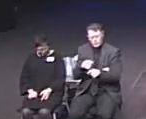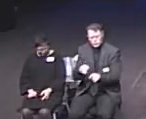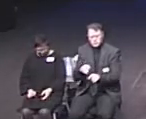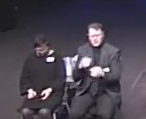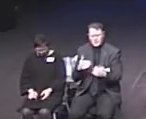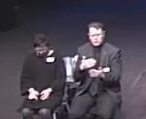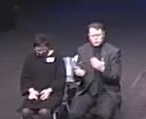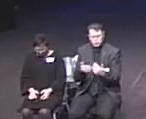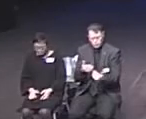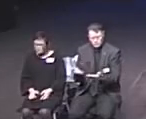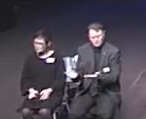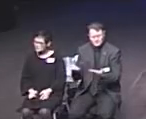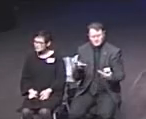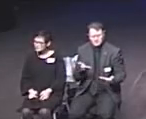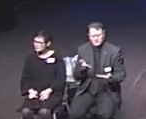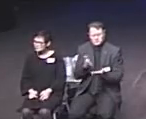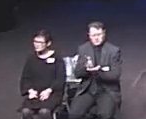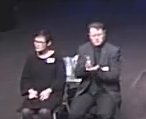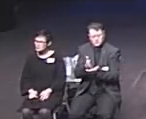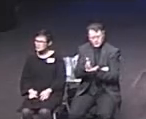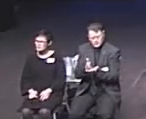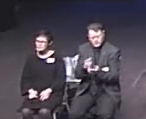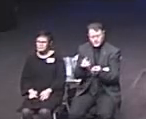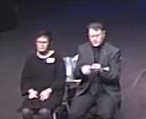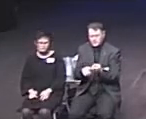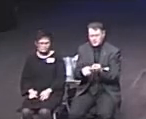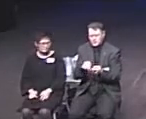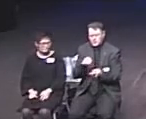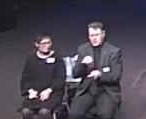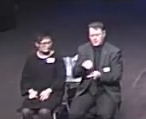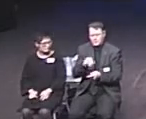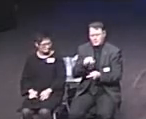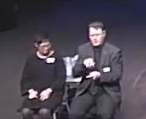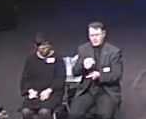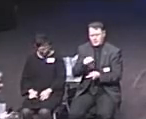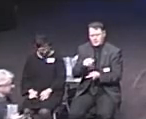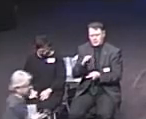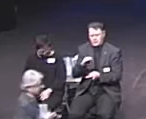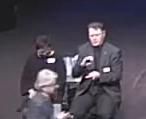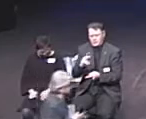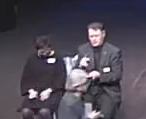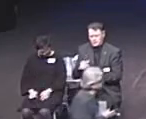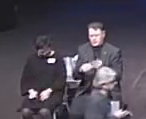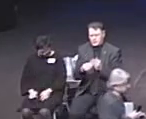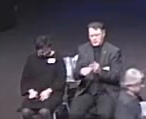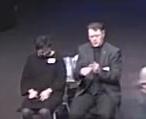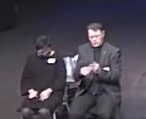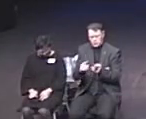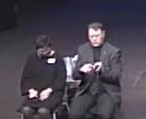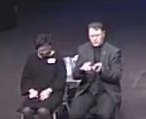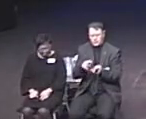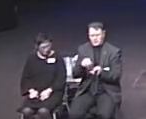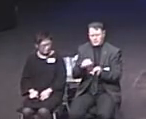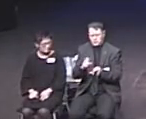meille tulee siitä tänne puhumaan Mariana Back, intendentti, kuraattori, Eva Gustafson,